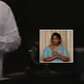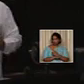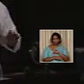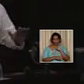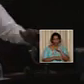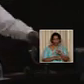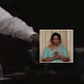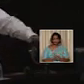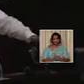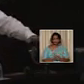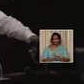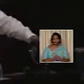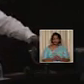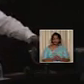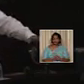मंत्री